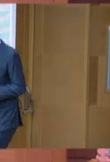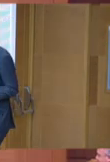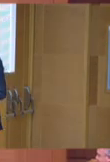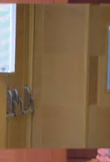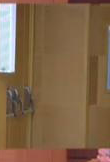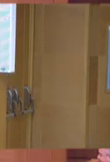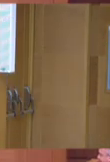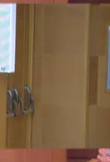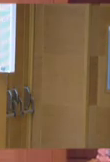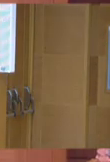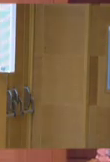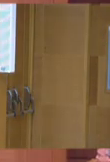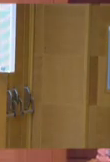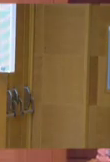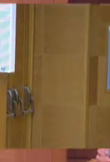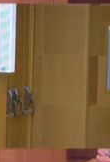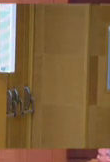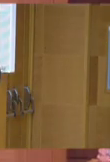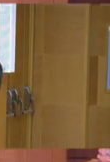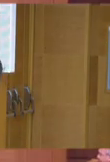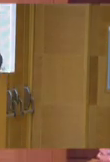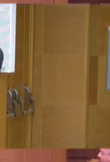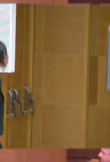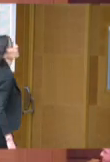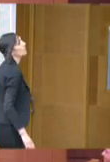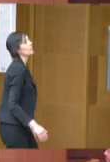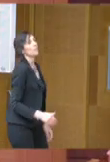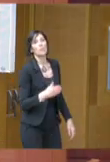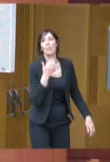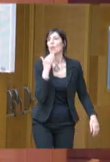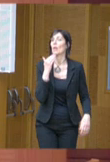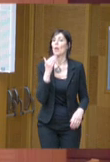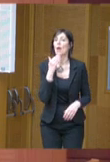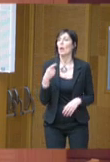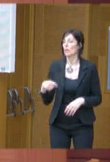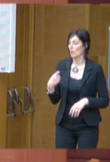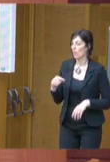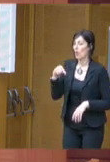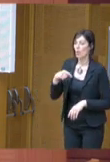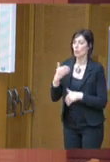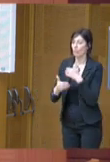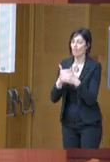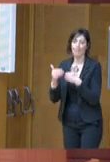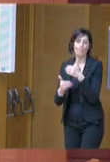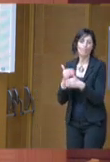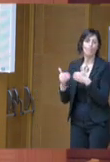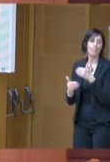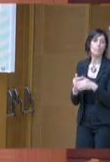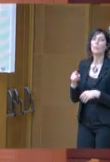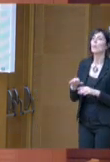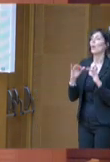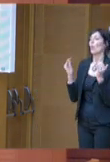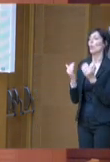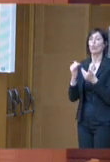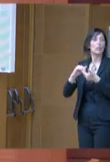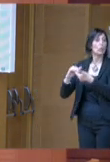Grazie Presidente. Proseguiamo ora nella presentazione che è il mondo associativo.